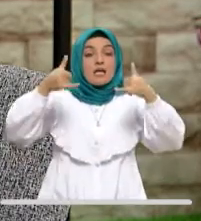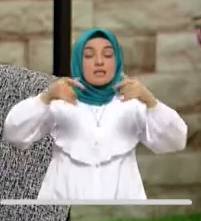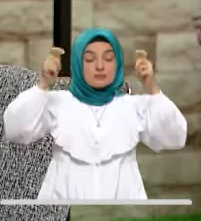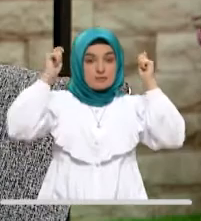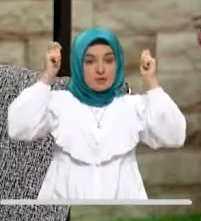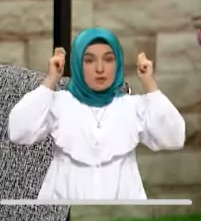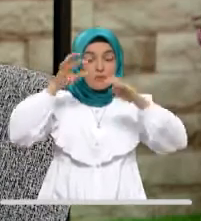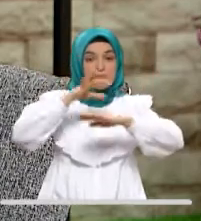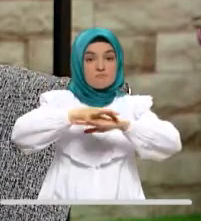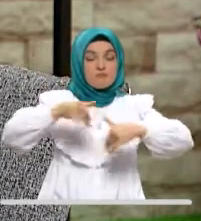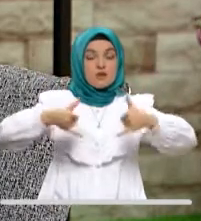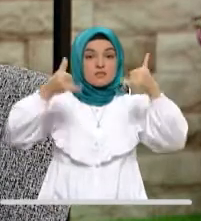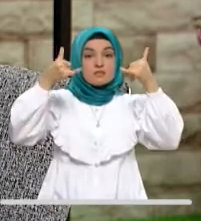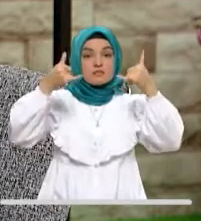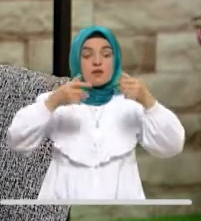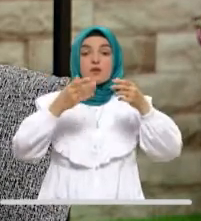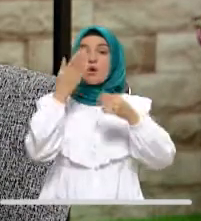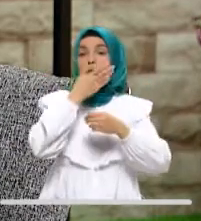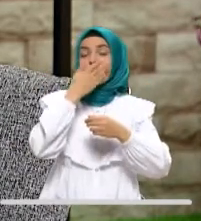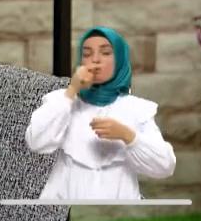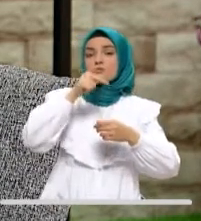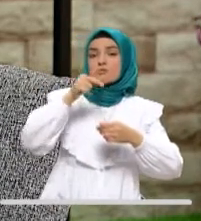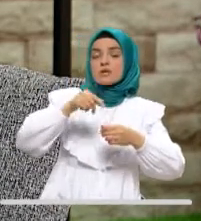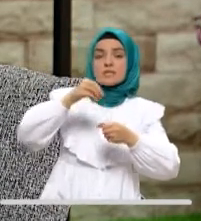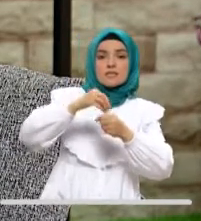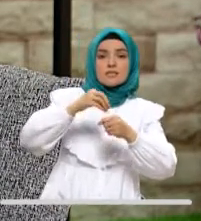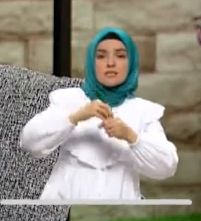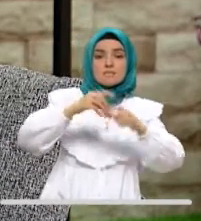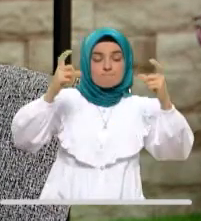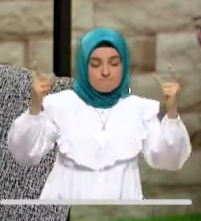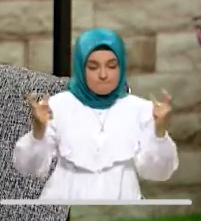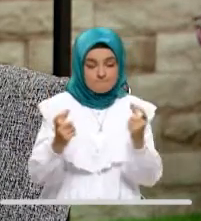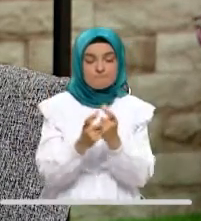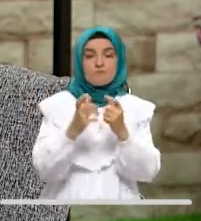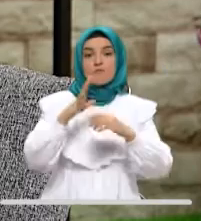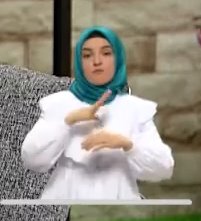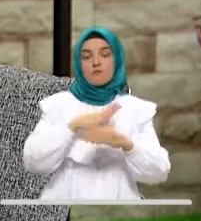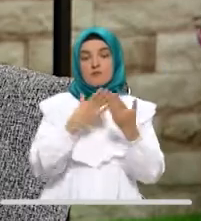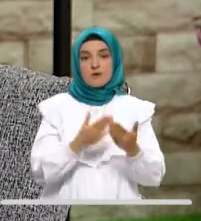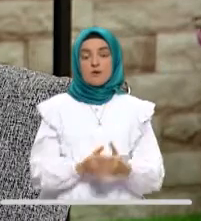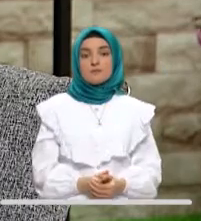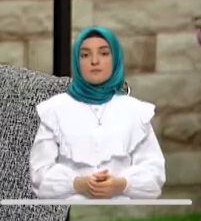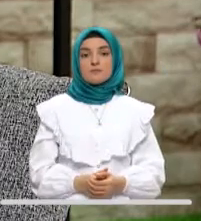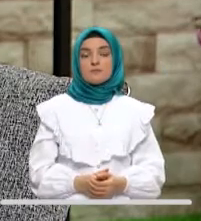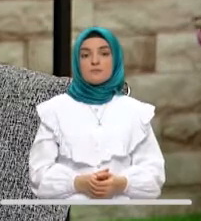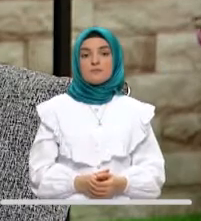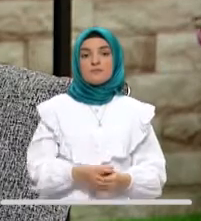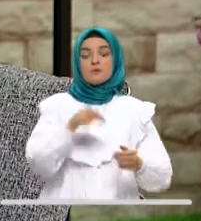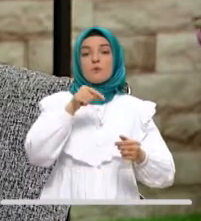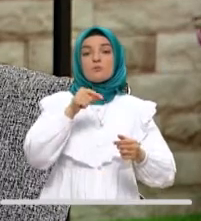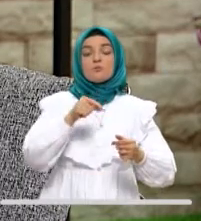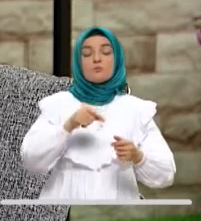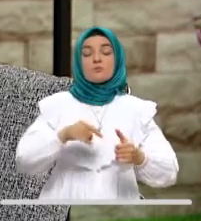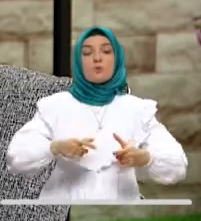Hastane en önemlisi, mektep vesaire külliye içerisinde toplam 16 tane yapısı var Hürrem Sultan Külliyesi'nin. Şimdi Hürrem Sultan